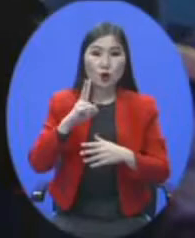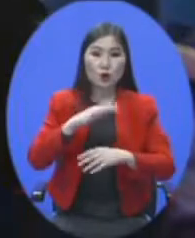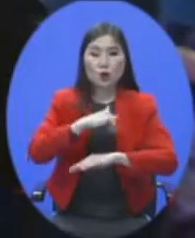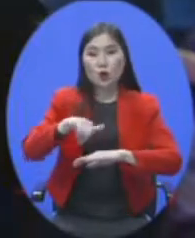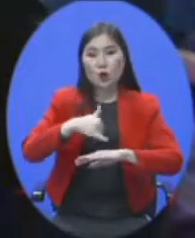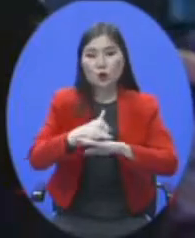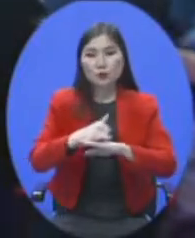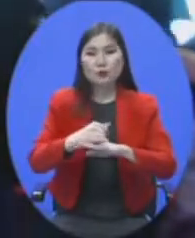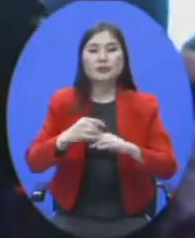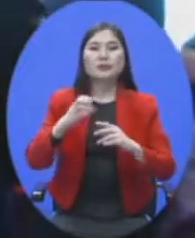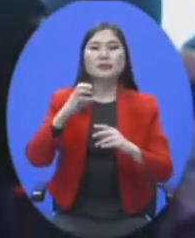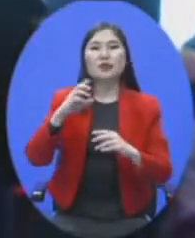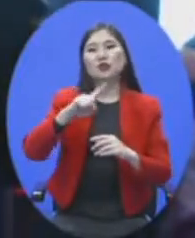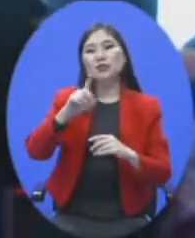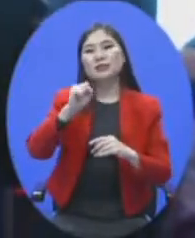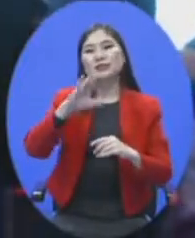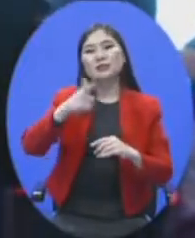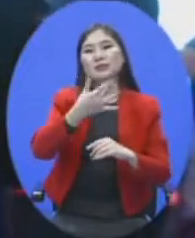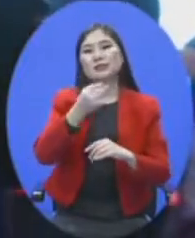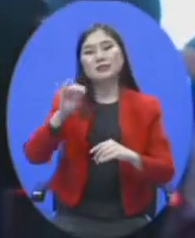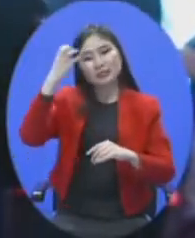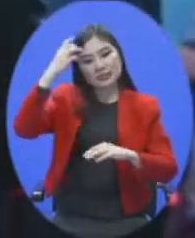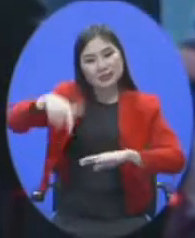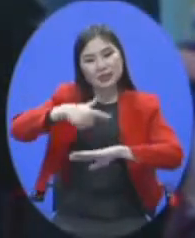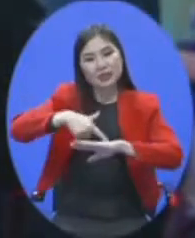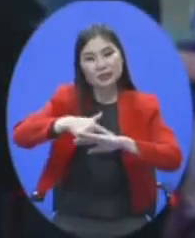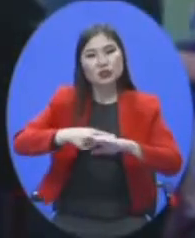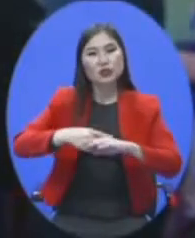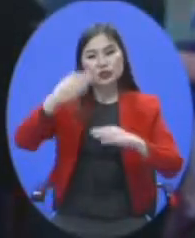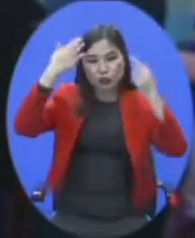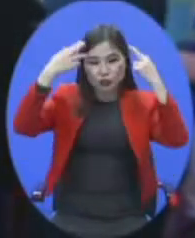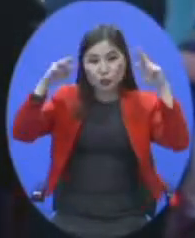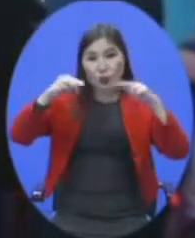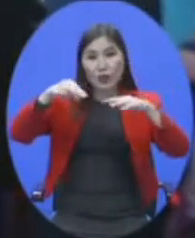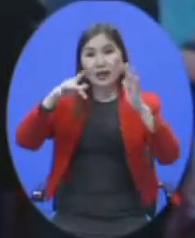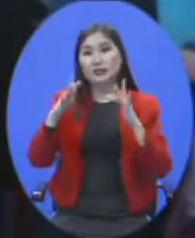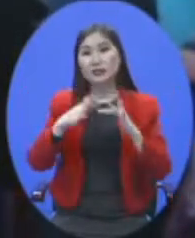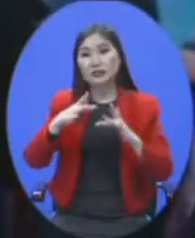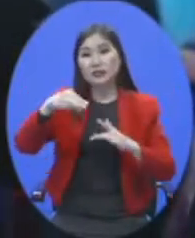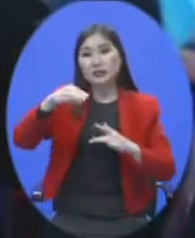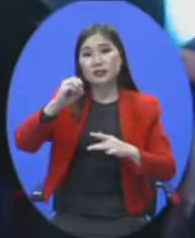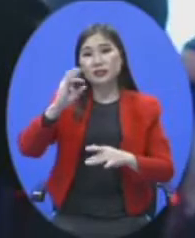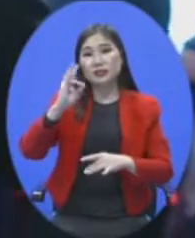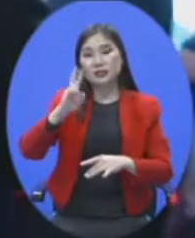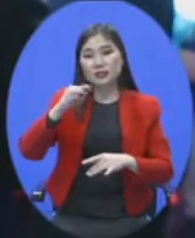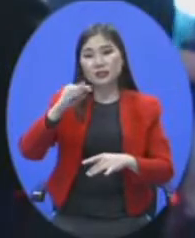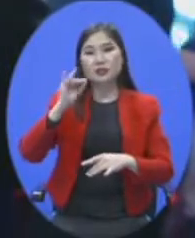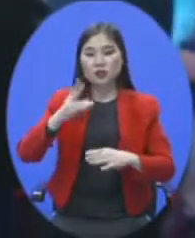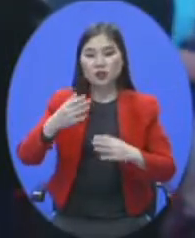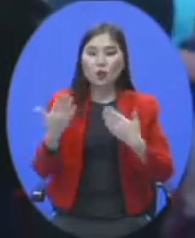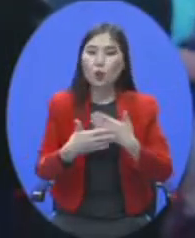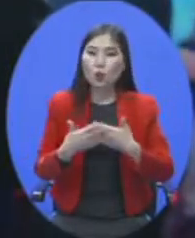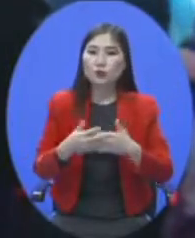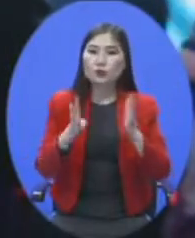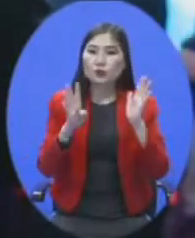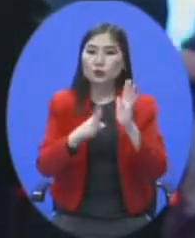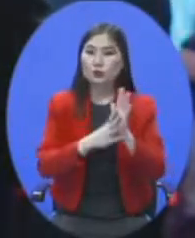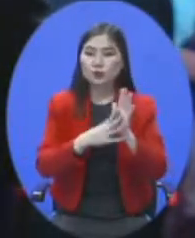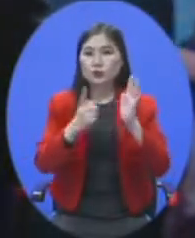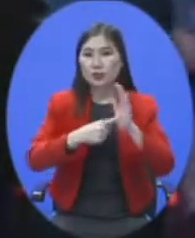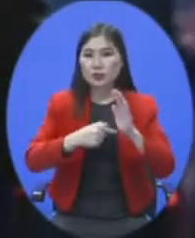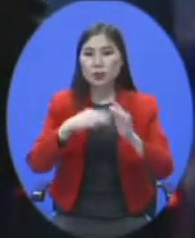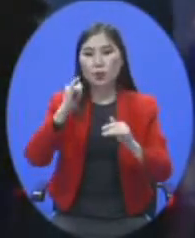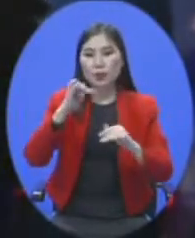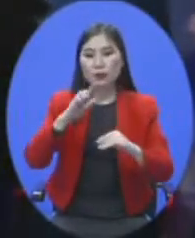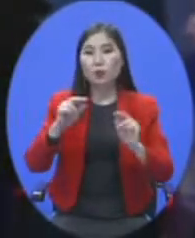улсын засгийн газар хоорондын маш чухал механизм болох шинжлэх ухаан, эдийн засаг, техникийн салбарын хамтын ажиллагааны 18-р удаагийн хурлааныг 9-р сард